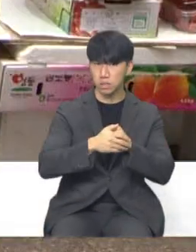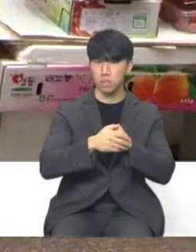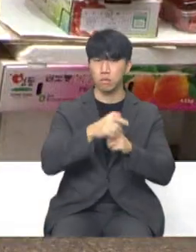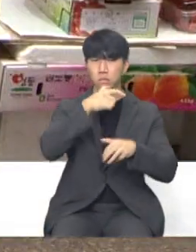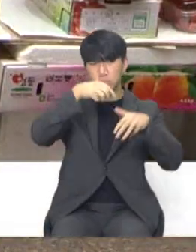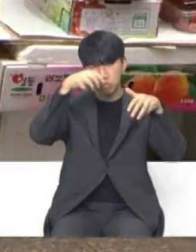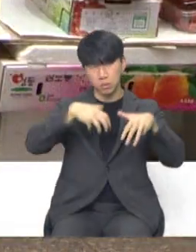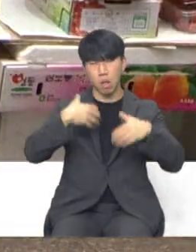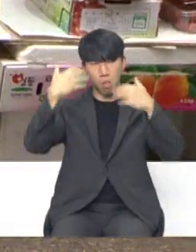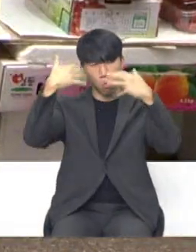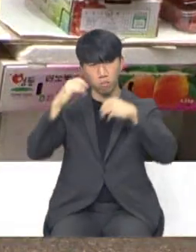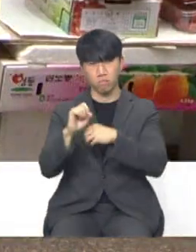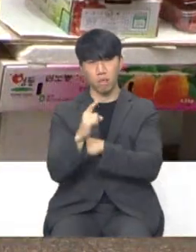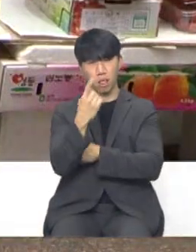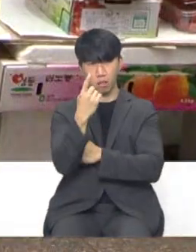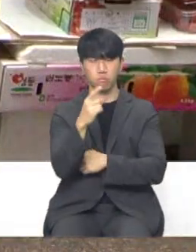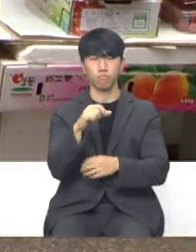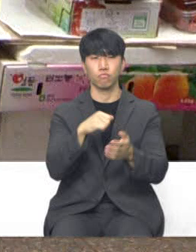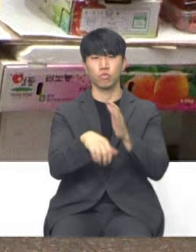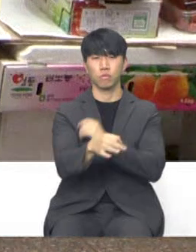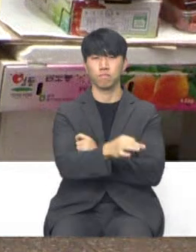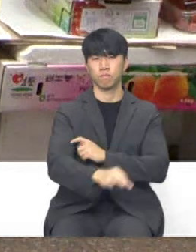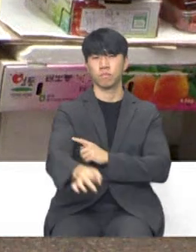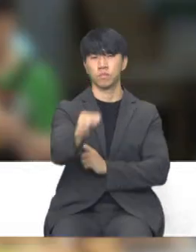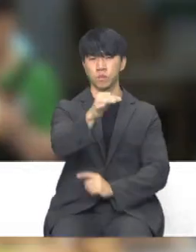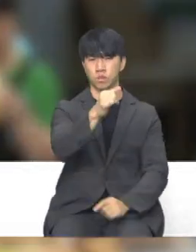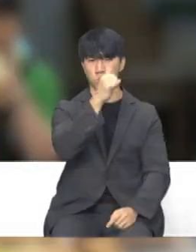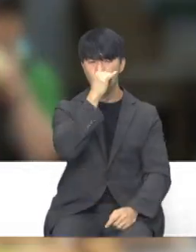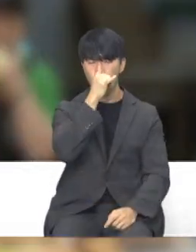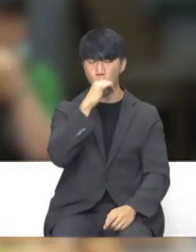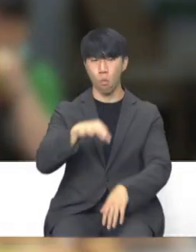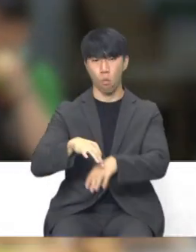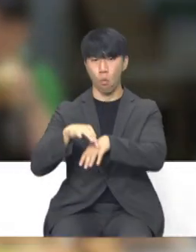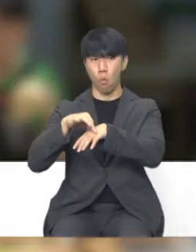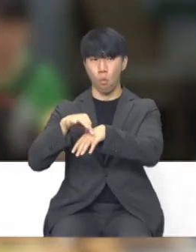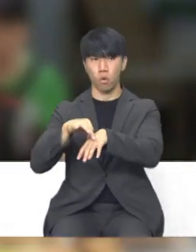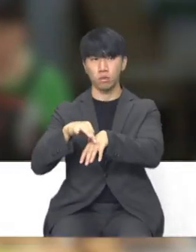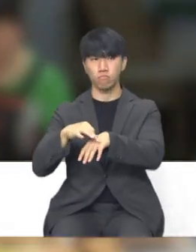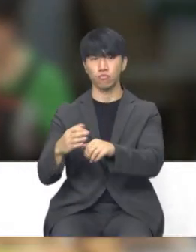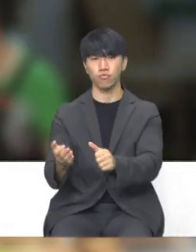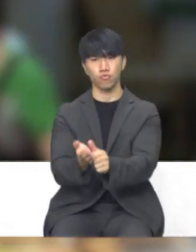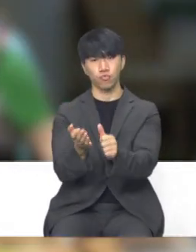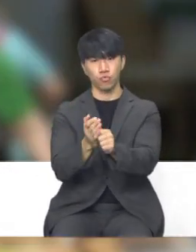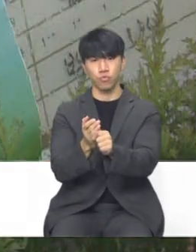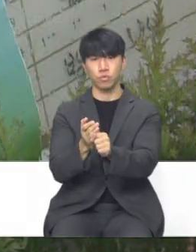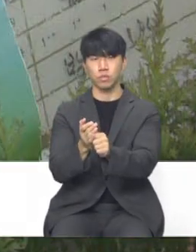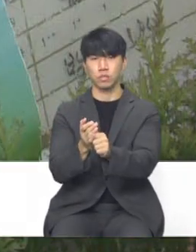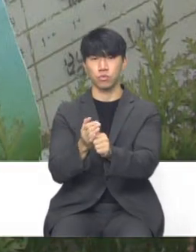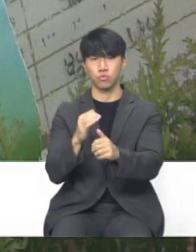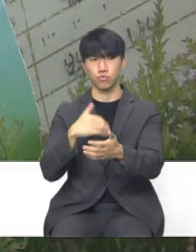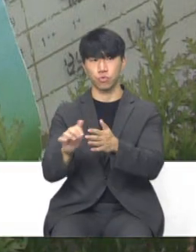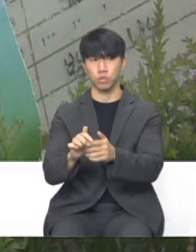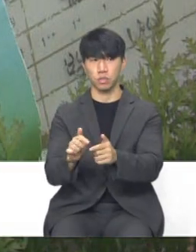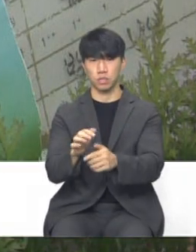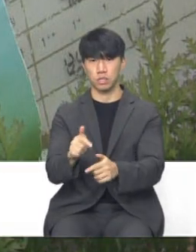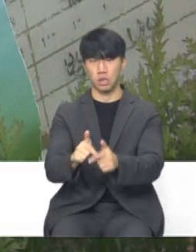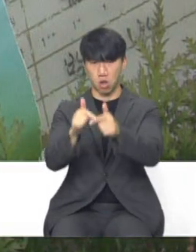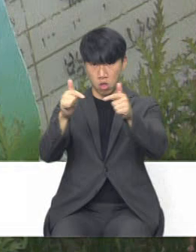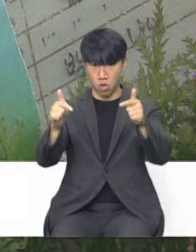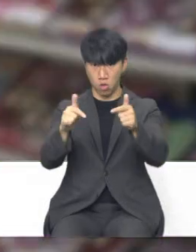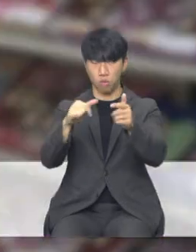폭염으로 수확량이 줄어 가격이 올랐고 육류는 사육과 도축 마리수 증가로 가격이